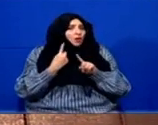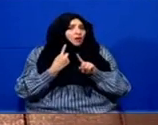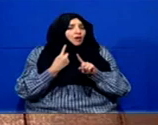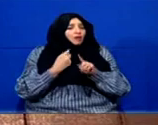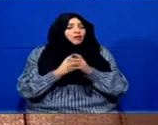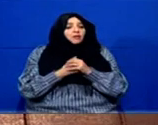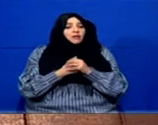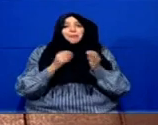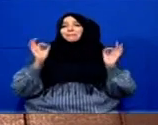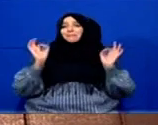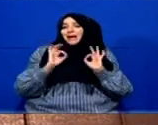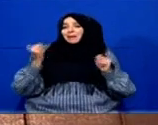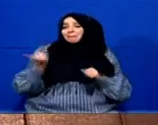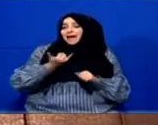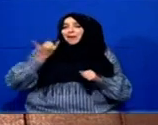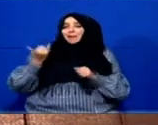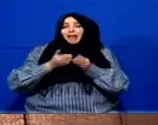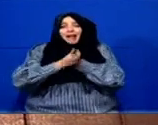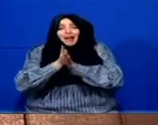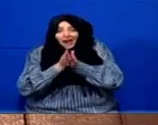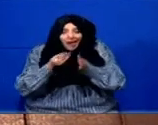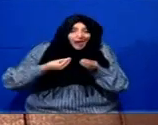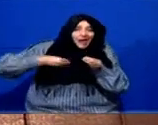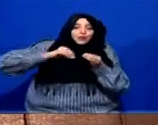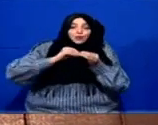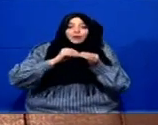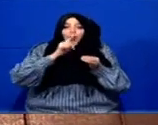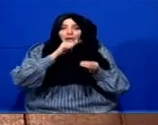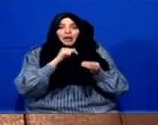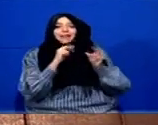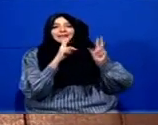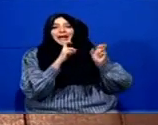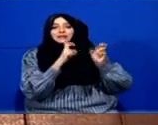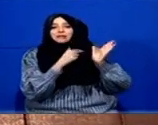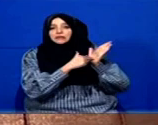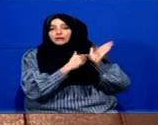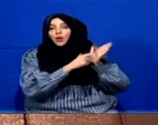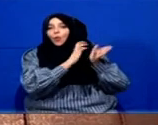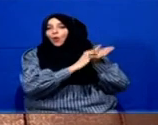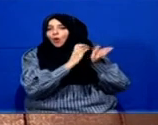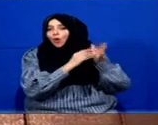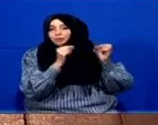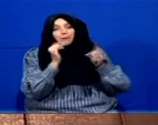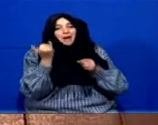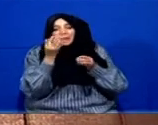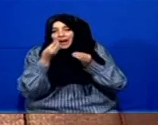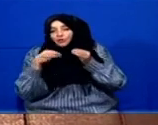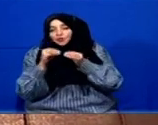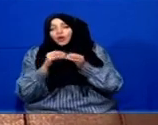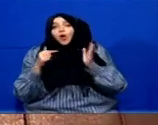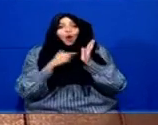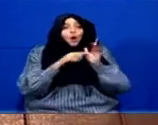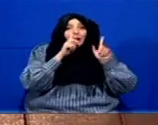القاعده الفقهيه لاجتهاد مع نص او الاجتهاد مع النص او الاجتهاد في مور النصر